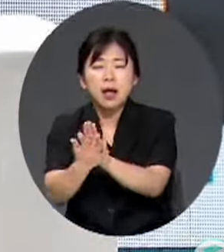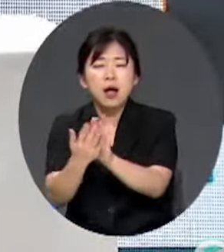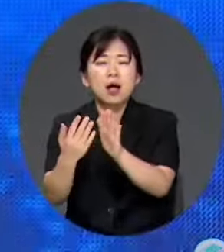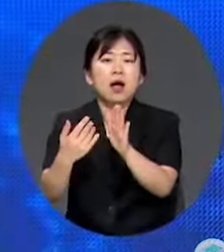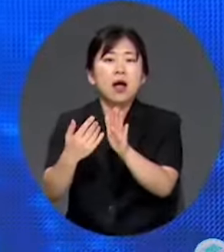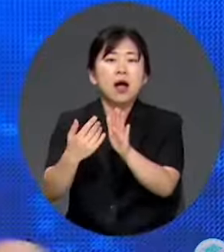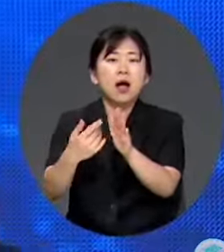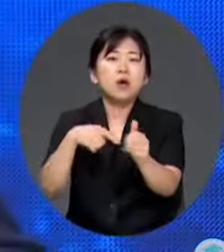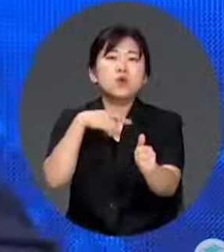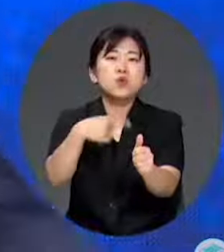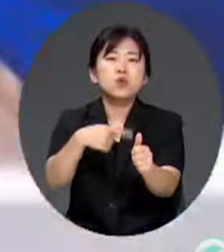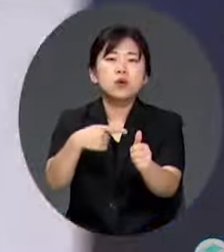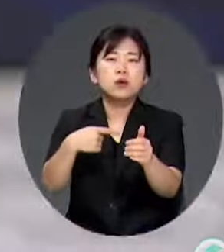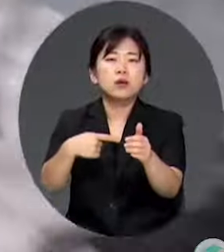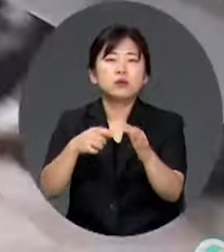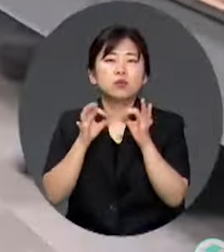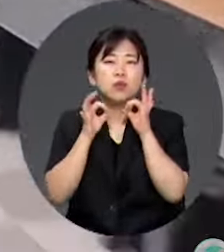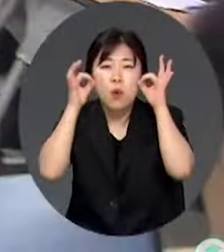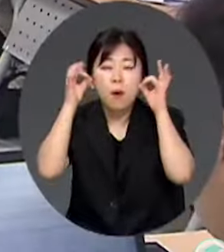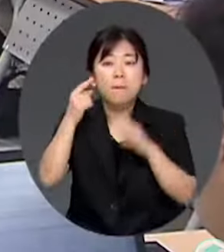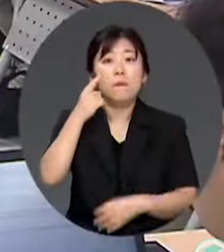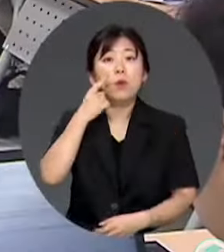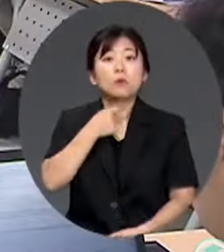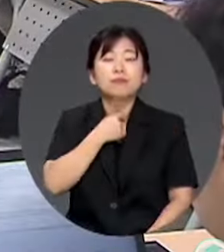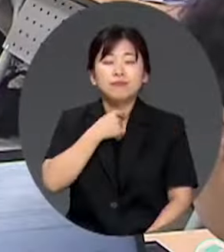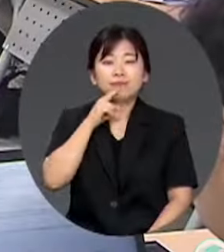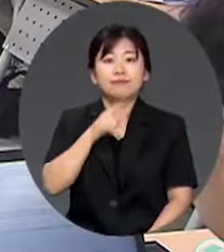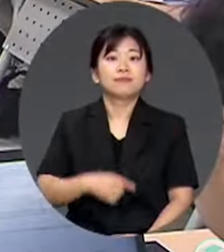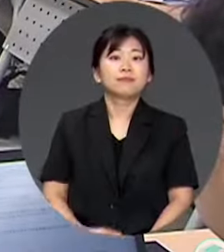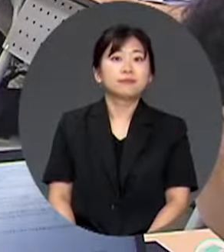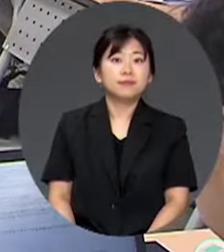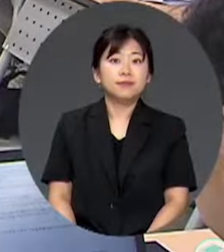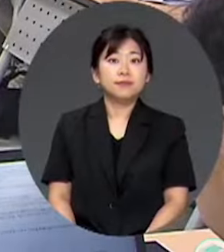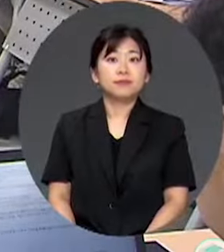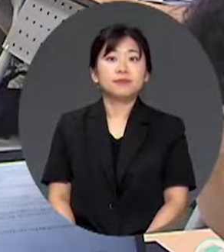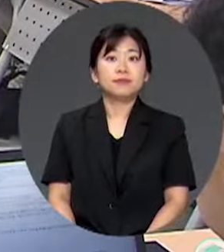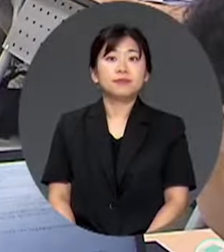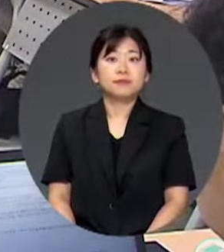최선을 다하겠다고 포부를 밝혔습니다. MBC 뉴스 이재경입니다.